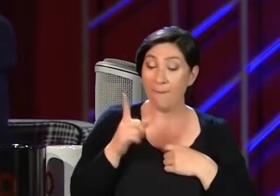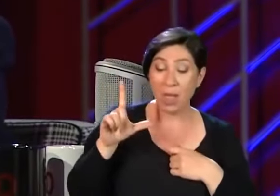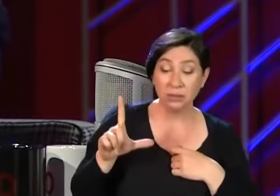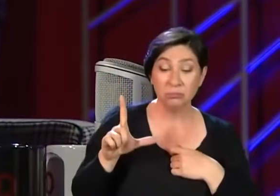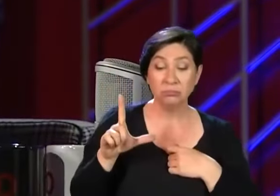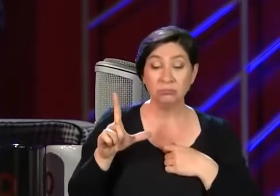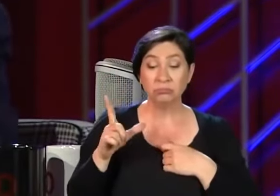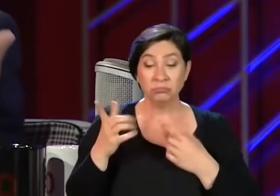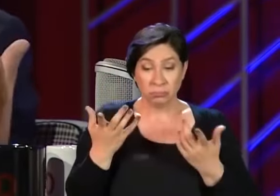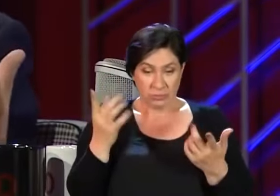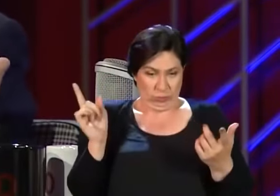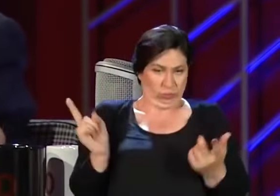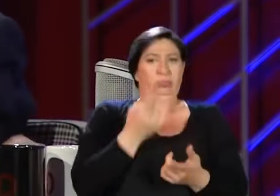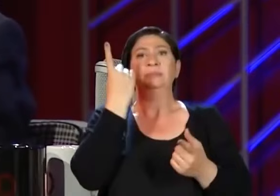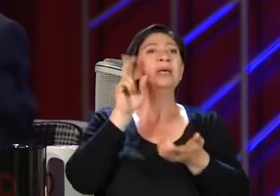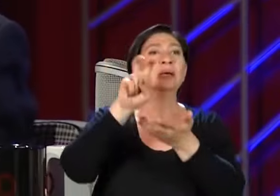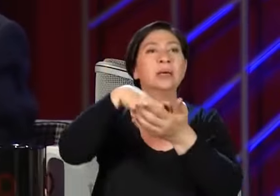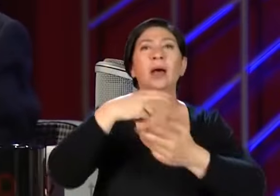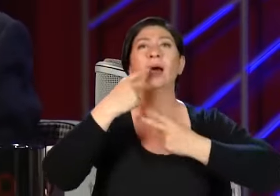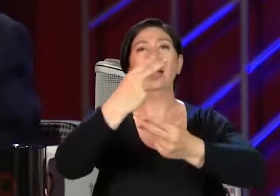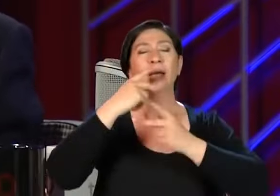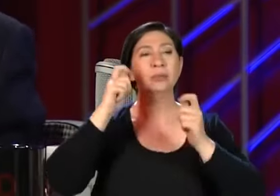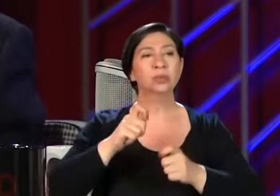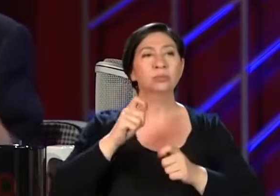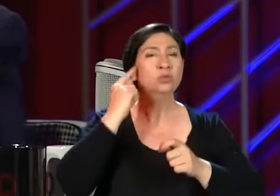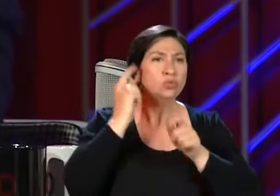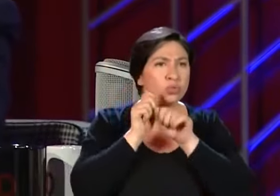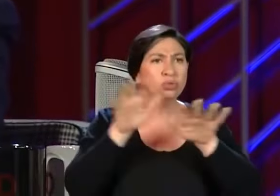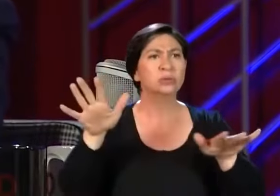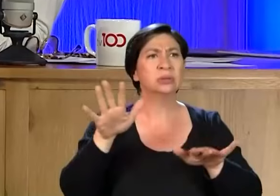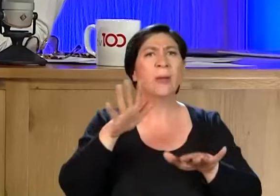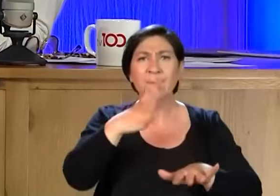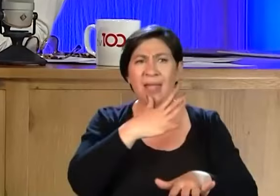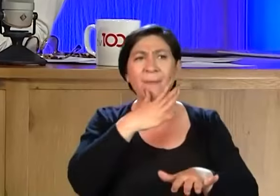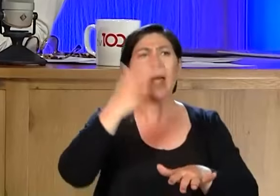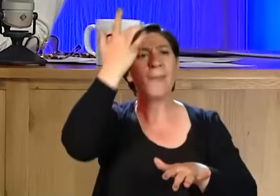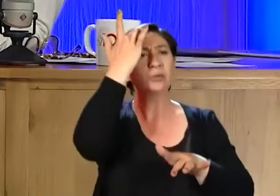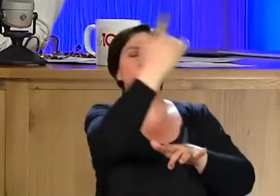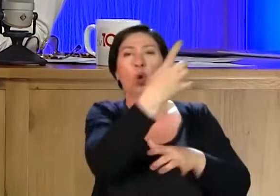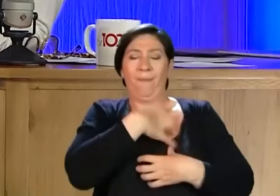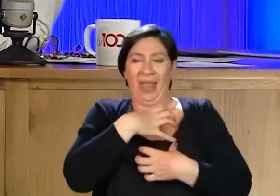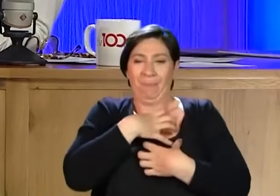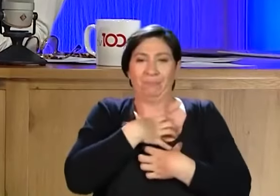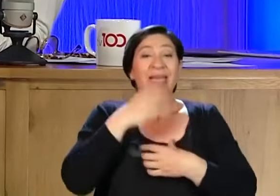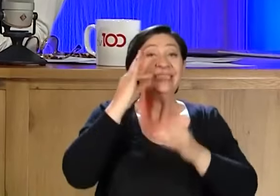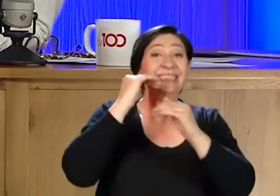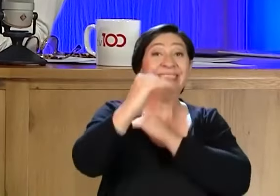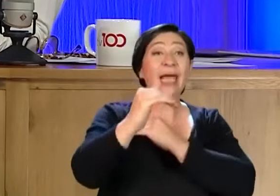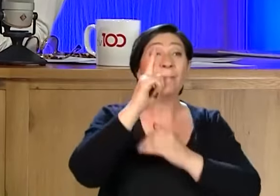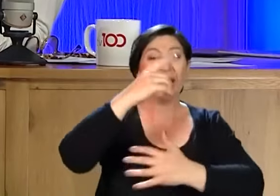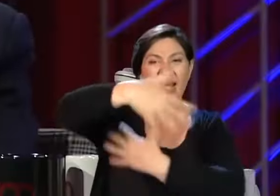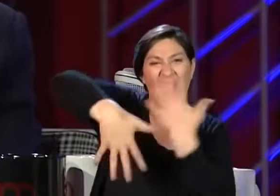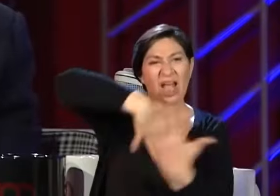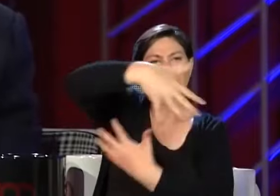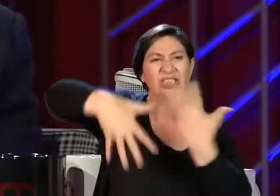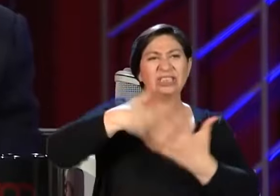Yani irticaren çıkıp bir konuşma yapacağım insanlara. Duyuru yapın. Bilerek Beylikdüzü'nü seçtim. Çünkü insanlar... bir